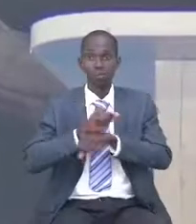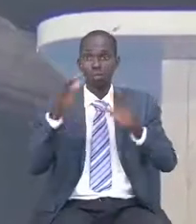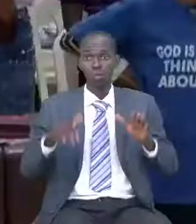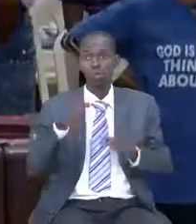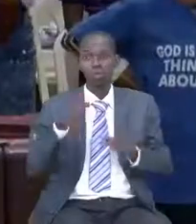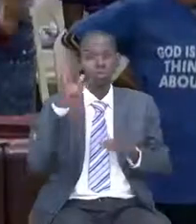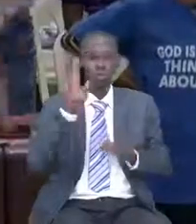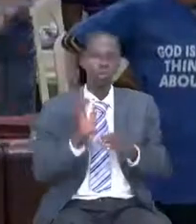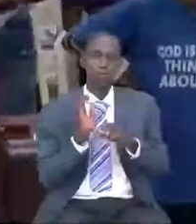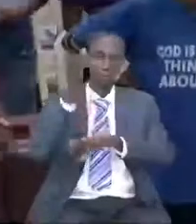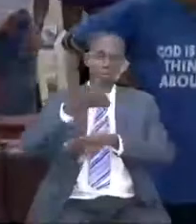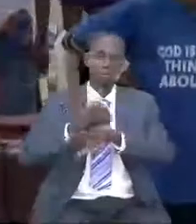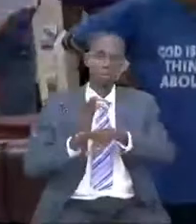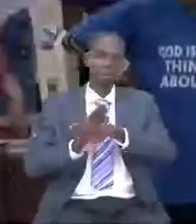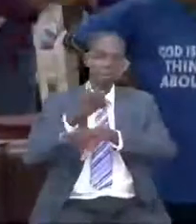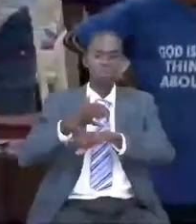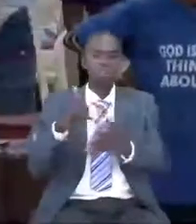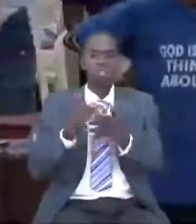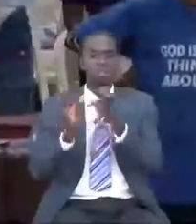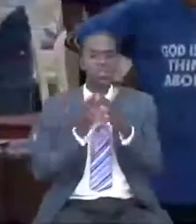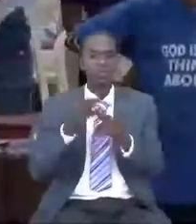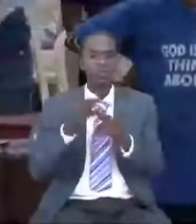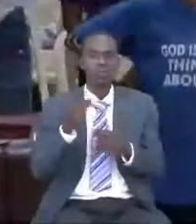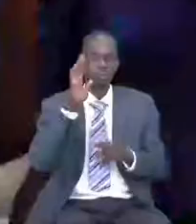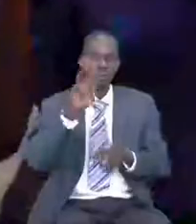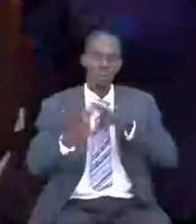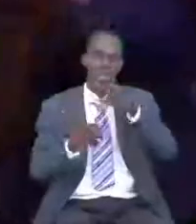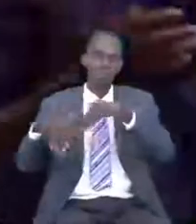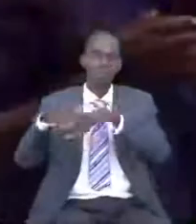d'achoppement, tu graviras.